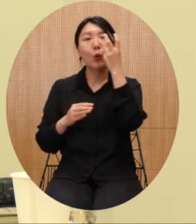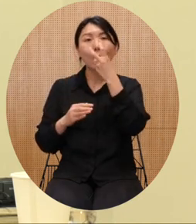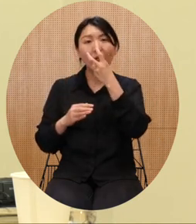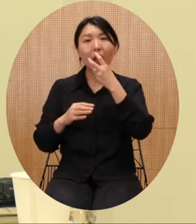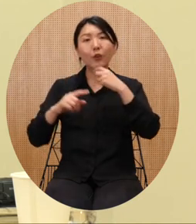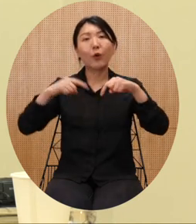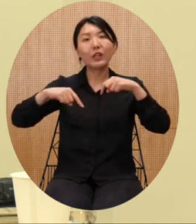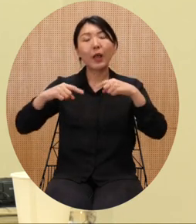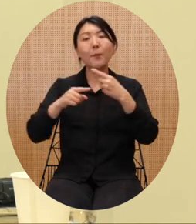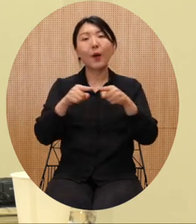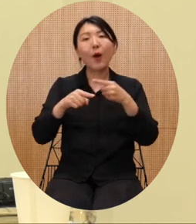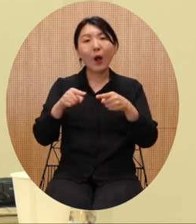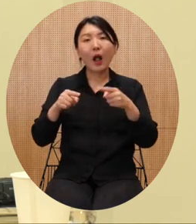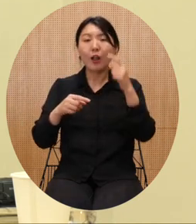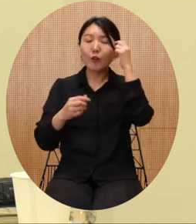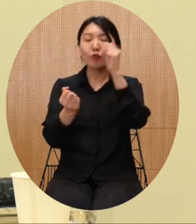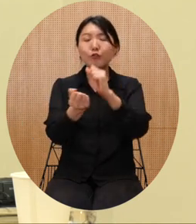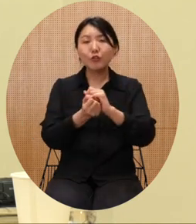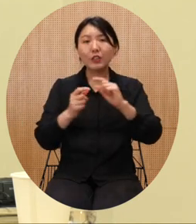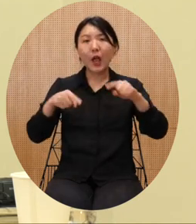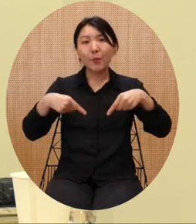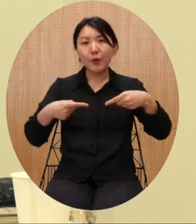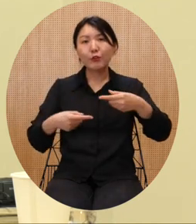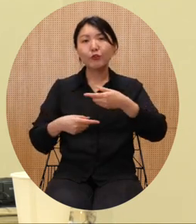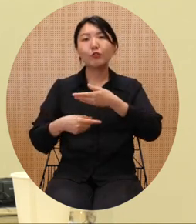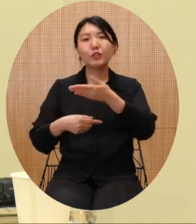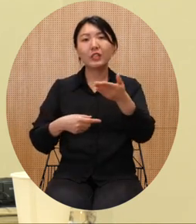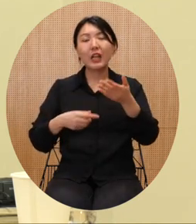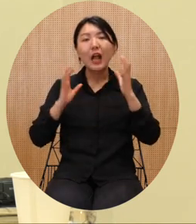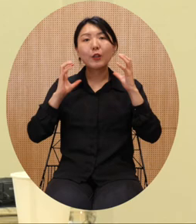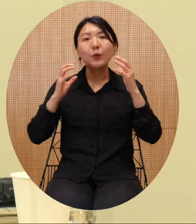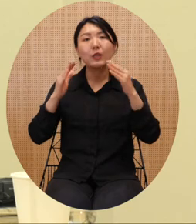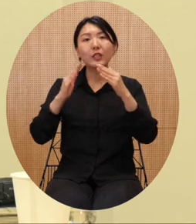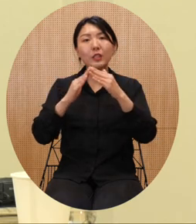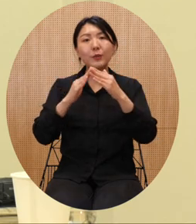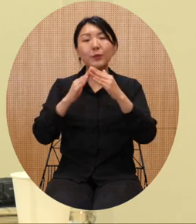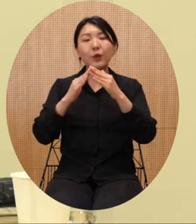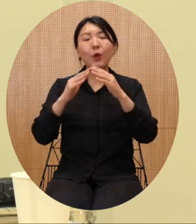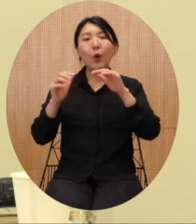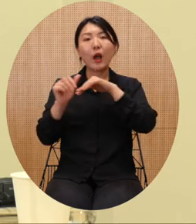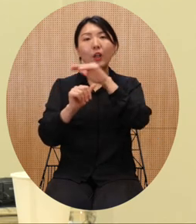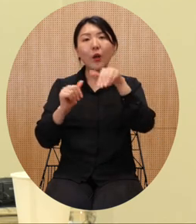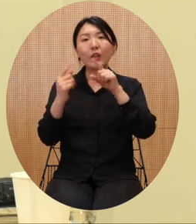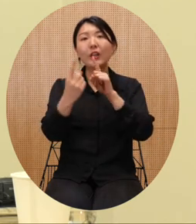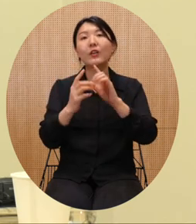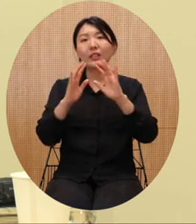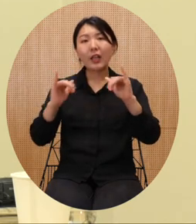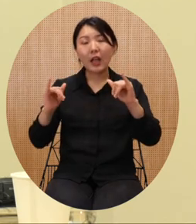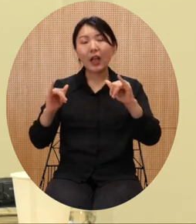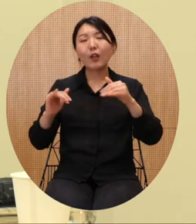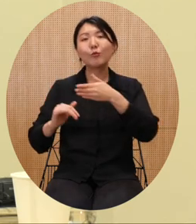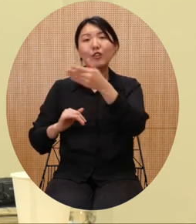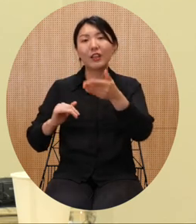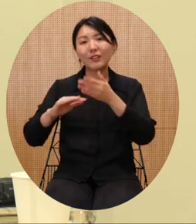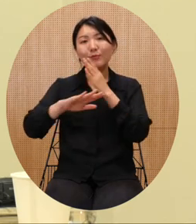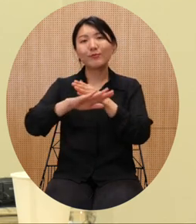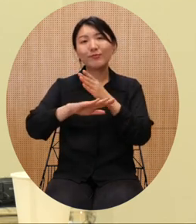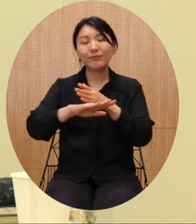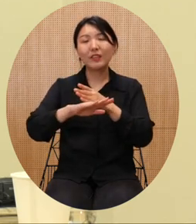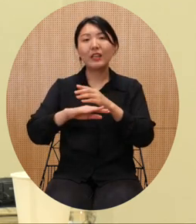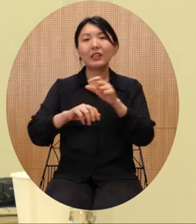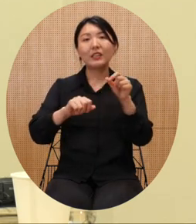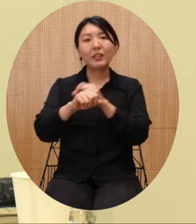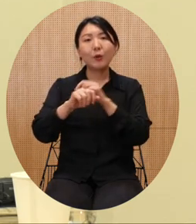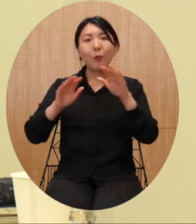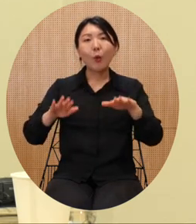연구에 함께해 주신 정환기업 아동주거환경 대상 네트워크 참여단체와 준비자 여러분께 감사드립니다. 특히 본 행사